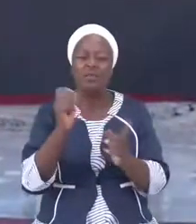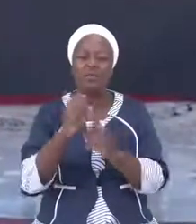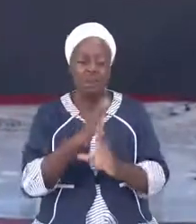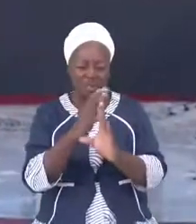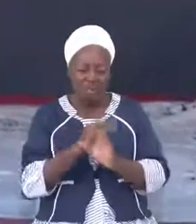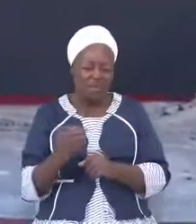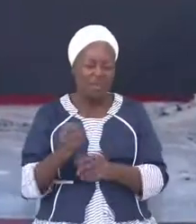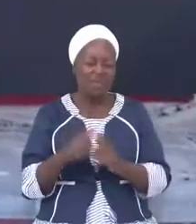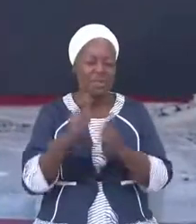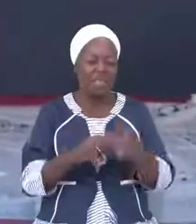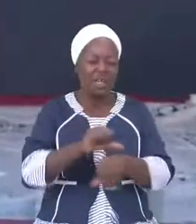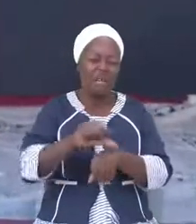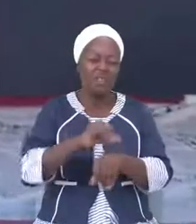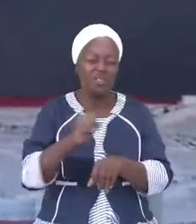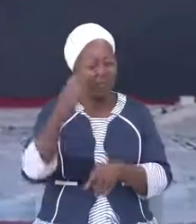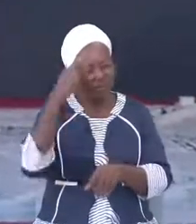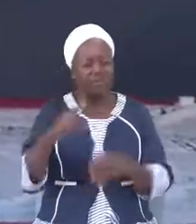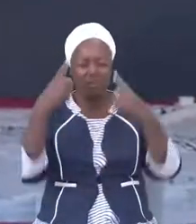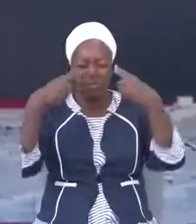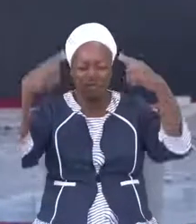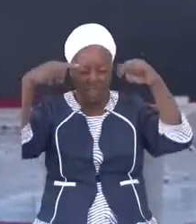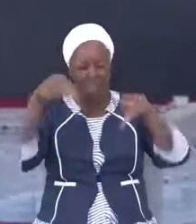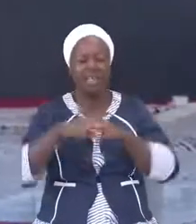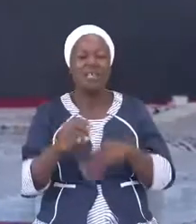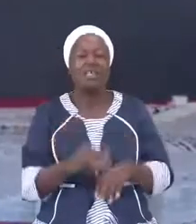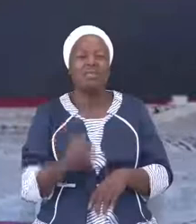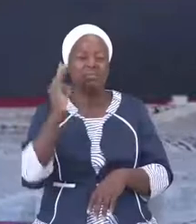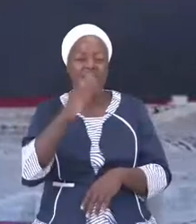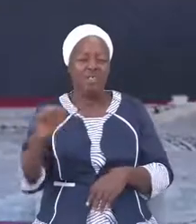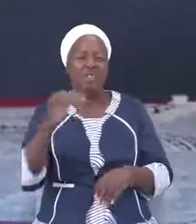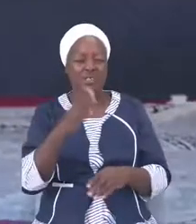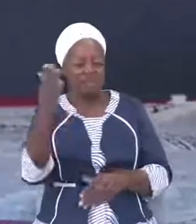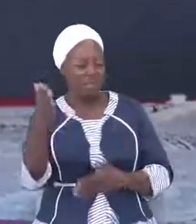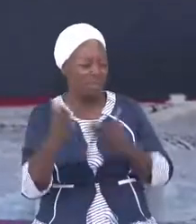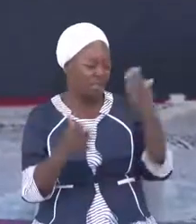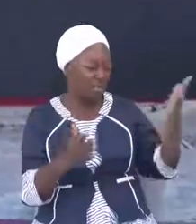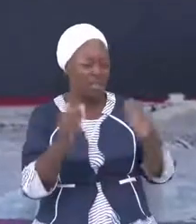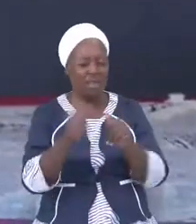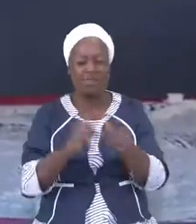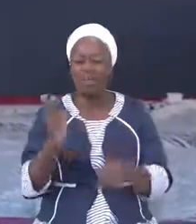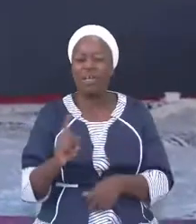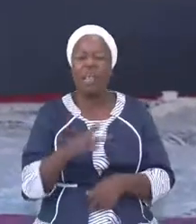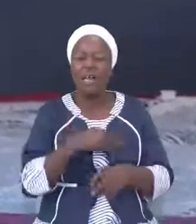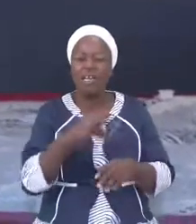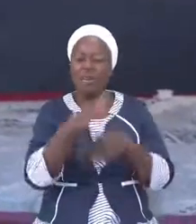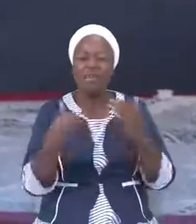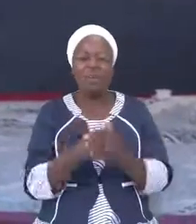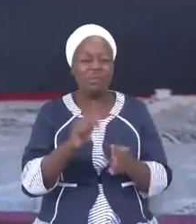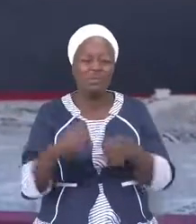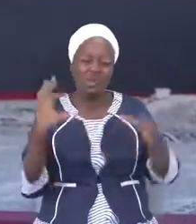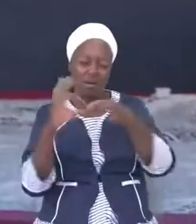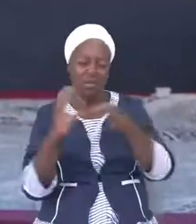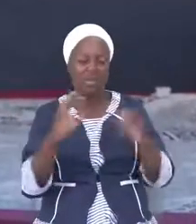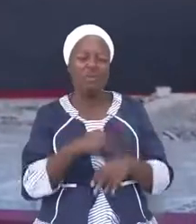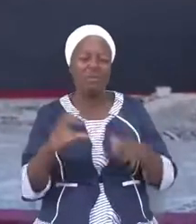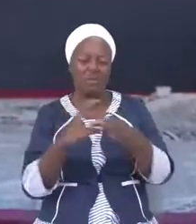reçoive une plus grande onction pour le succès ministériel ici, partout et à tous ceux qui se connectent, que